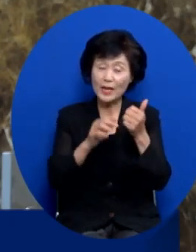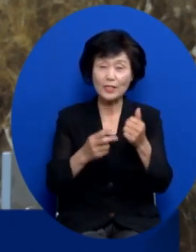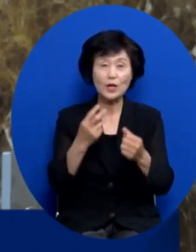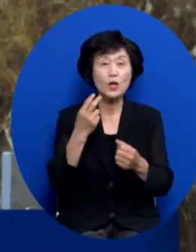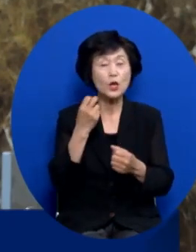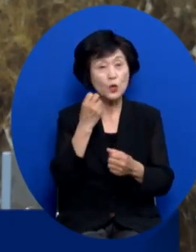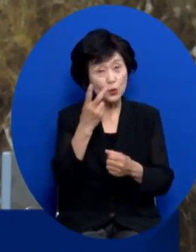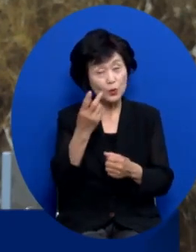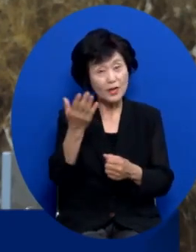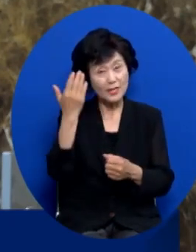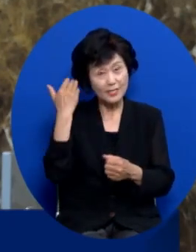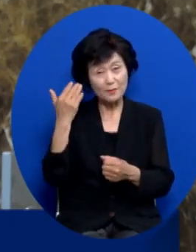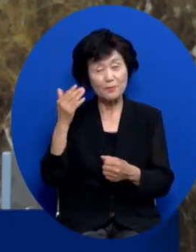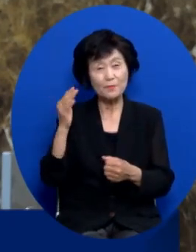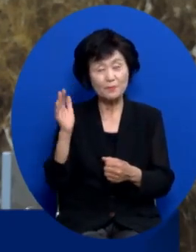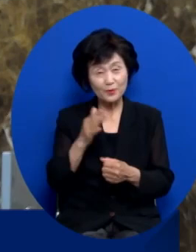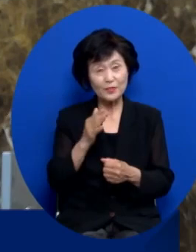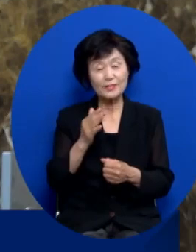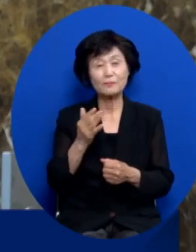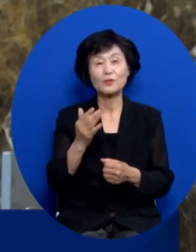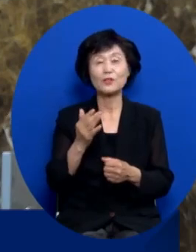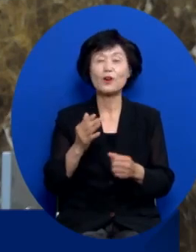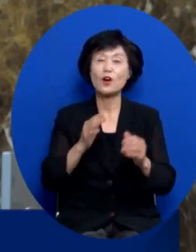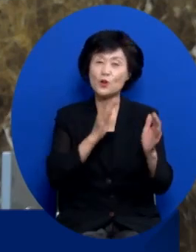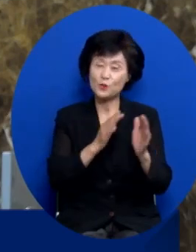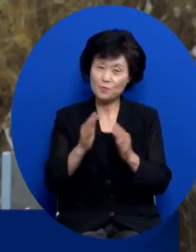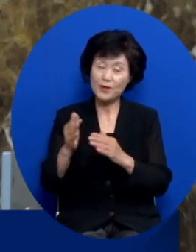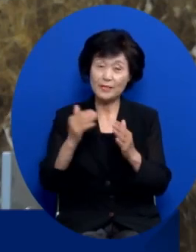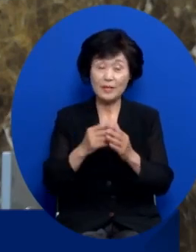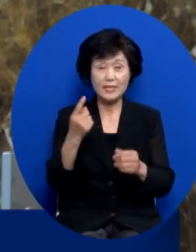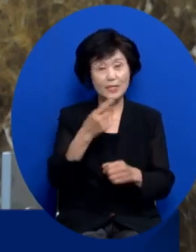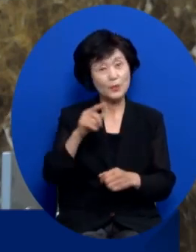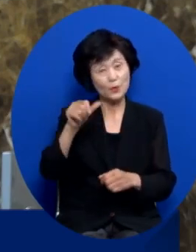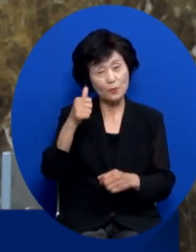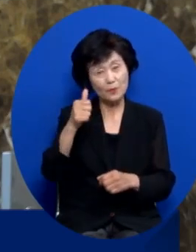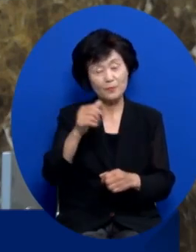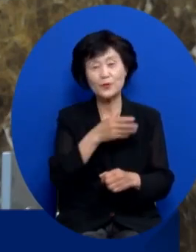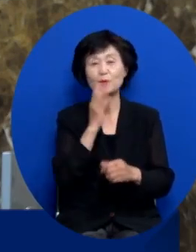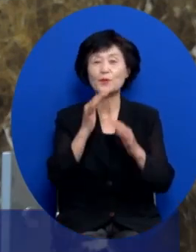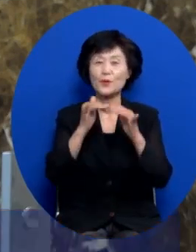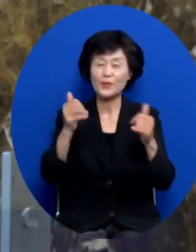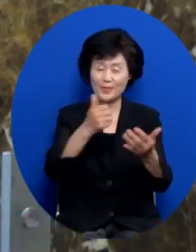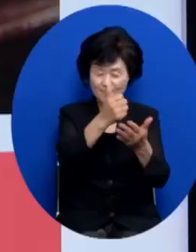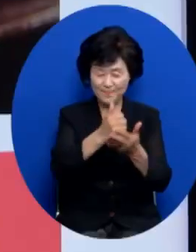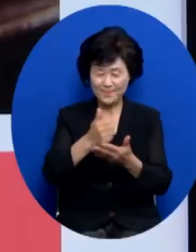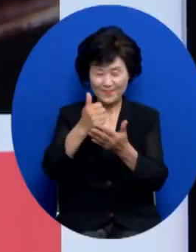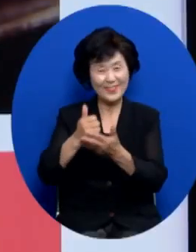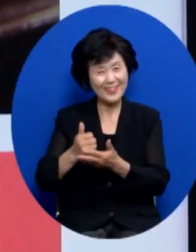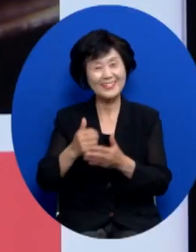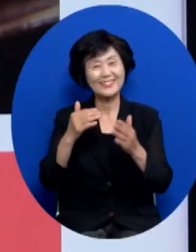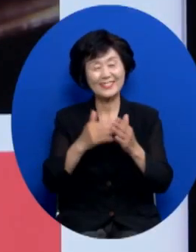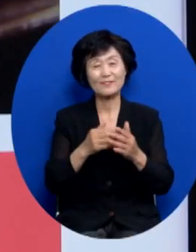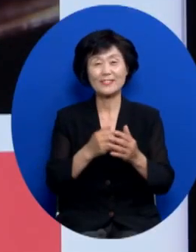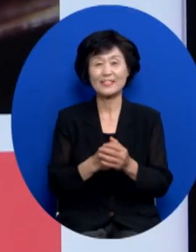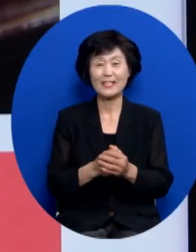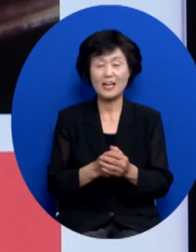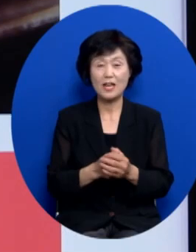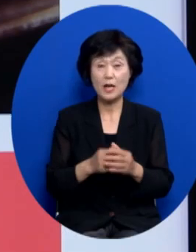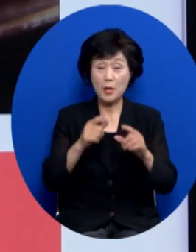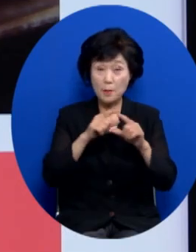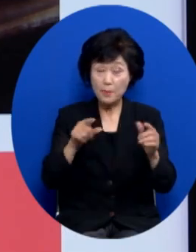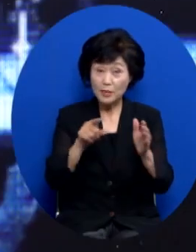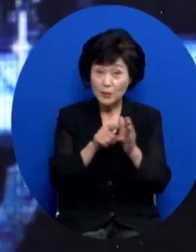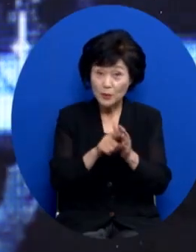경로잔치를 준비했습니다. 1,500명의 어르신들을 초청하여 아주 행복한 시간을 만들었습니다. 남군산교회는